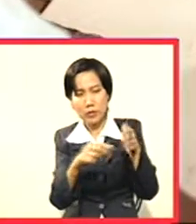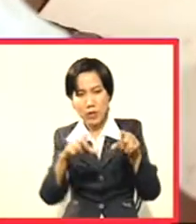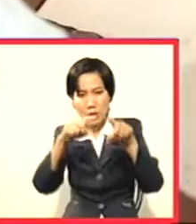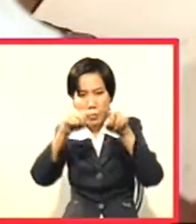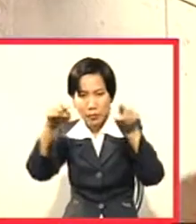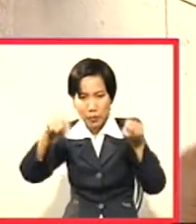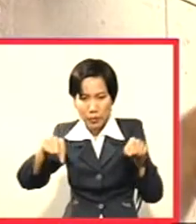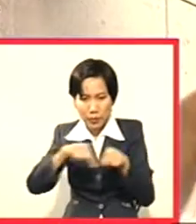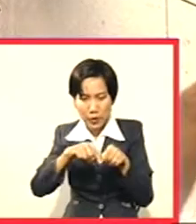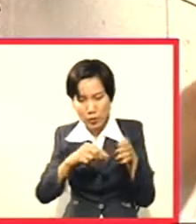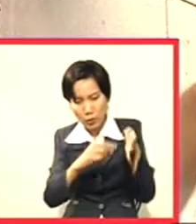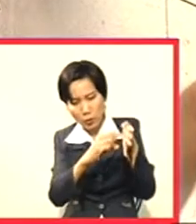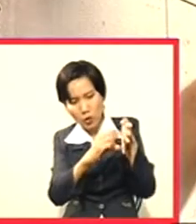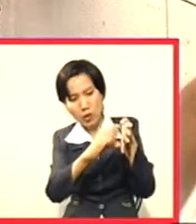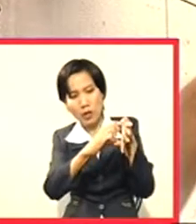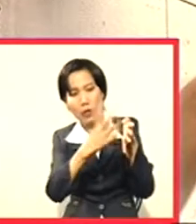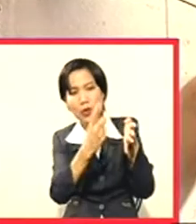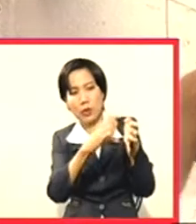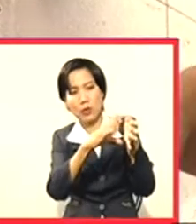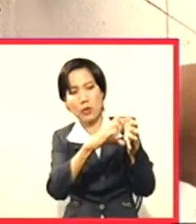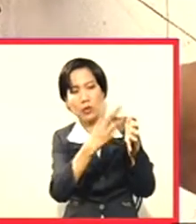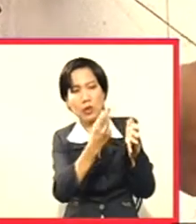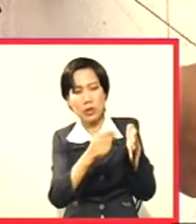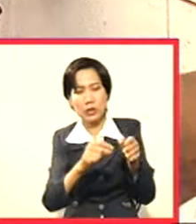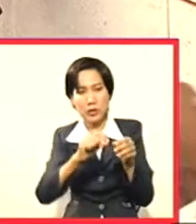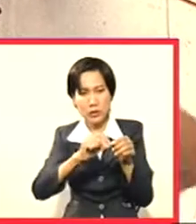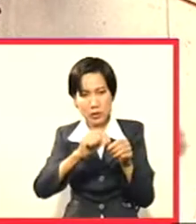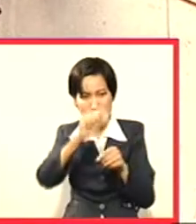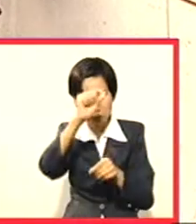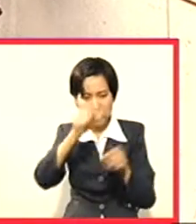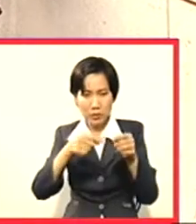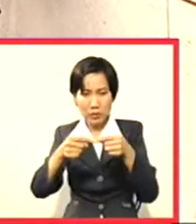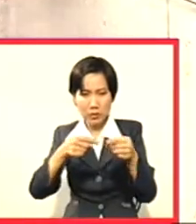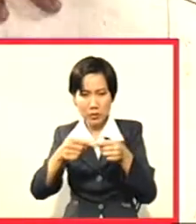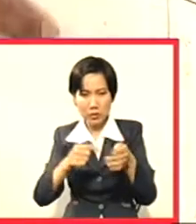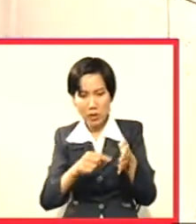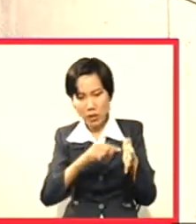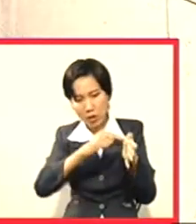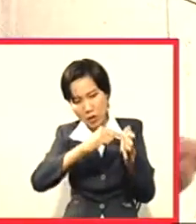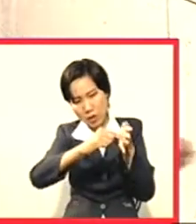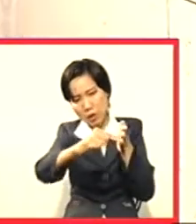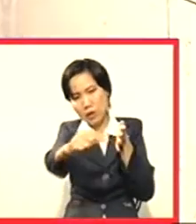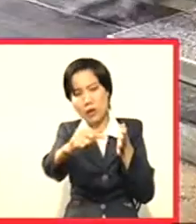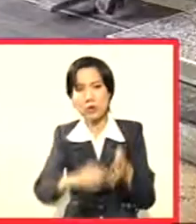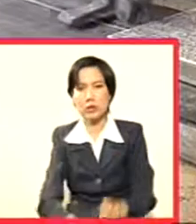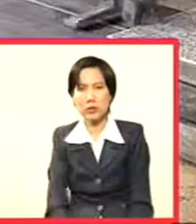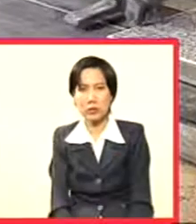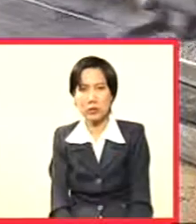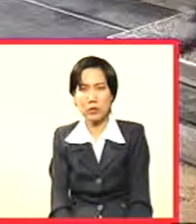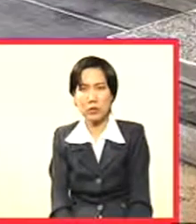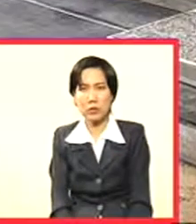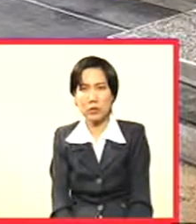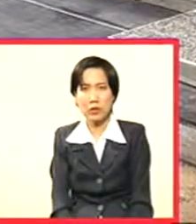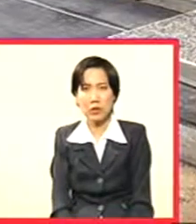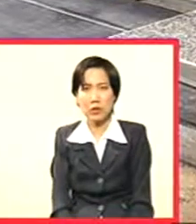ดแถวแรกจากพื้นจากนั้นใช้สายเอ็นเป็นเครื่องหมายระดับในแนวนอนต่อไปในก